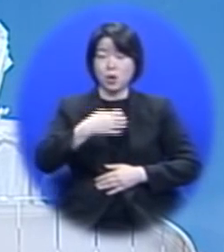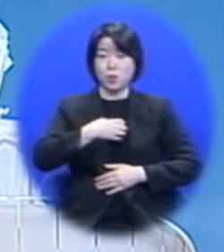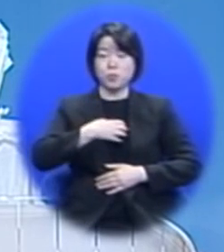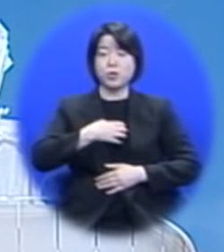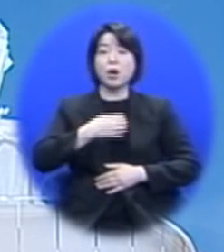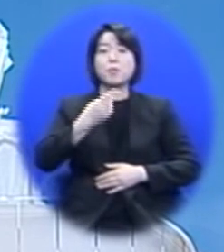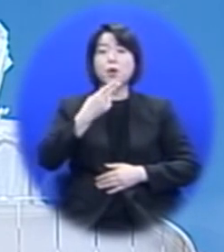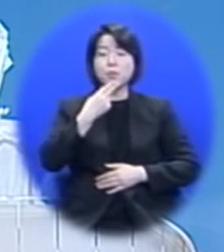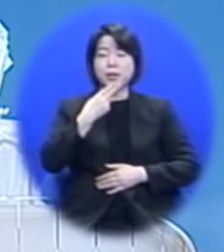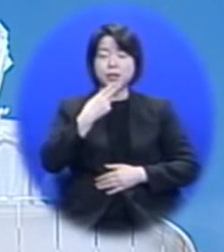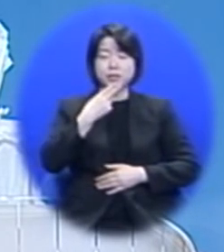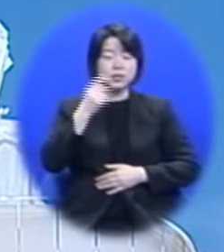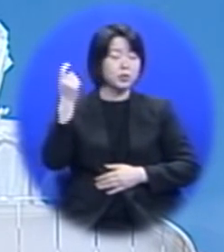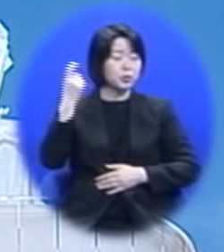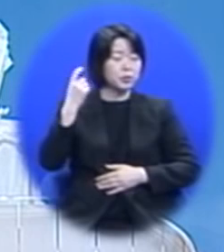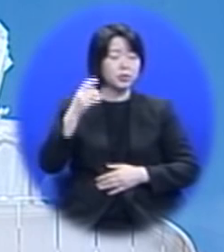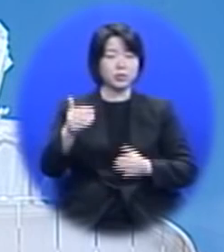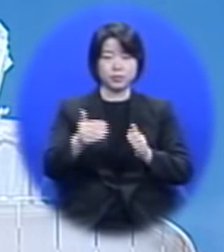것이라는 소식을 들었습니다.